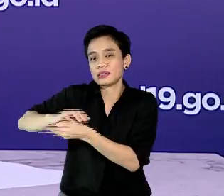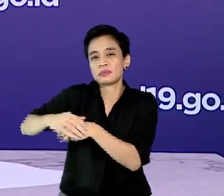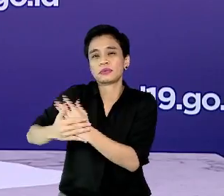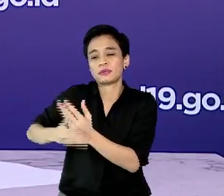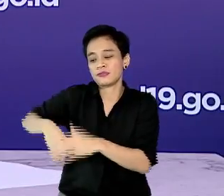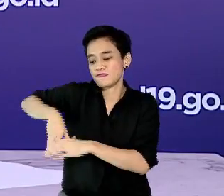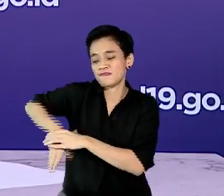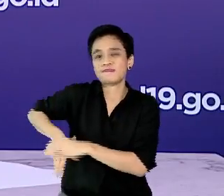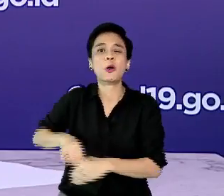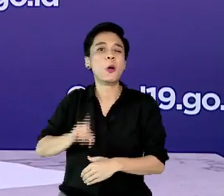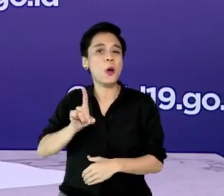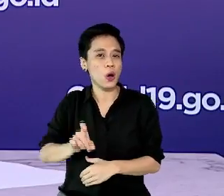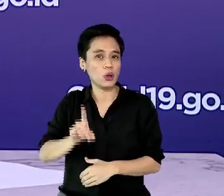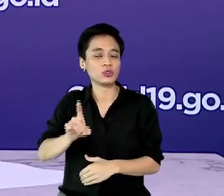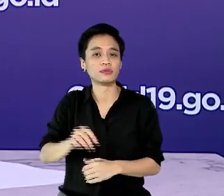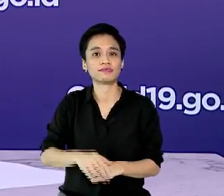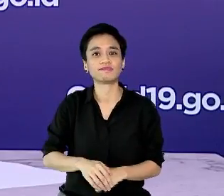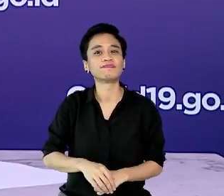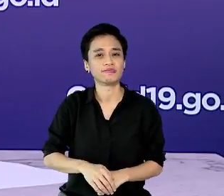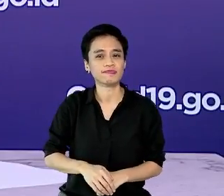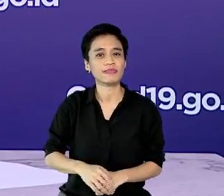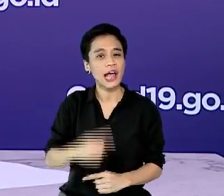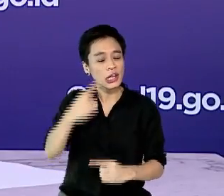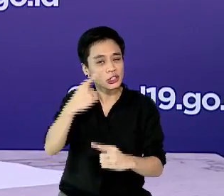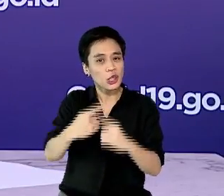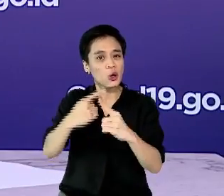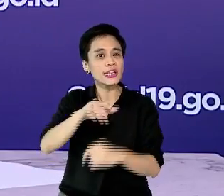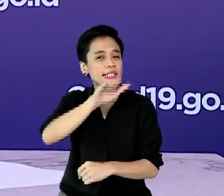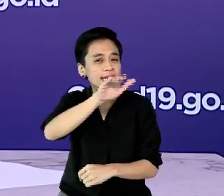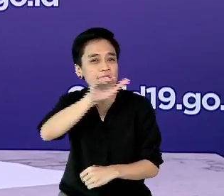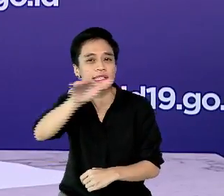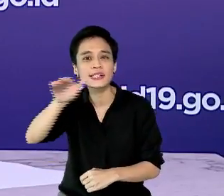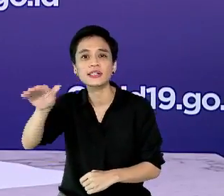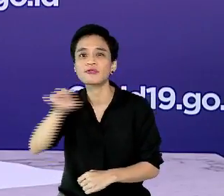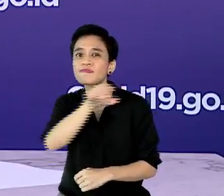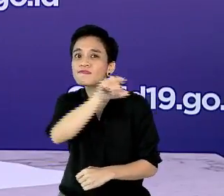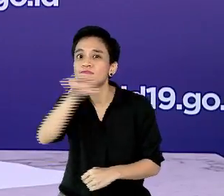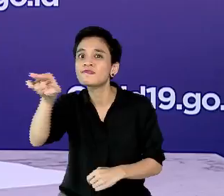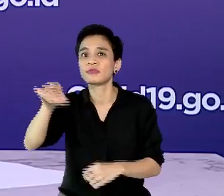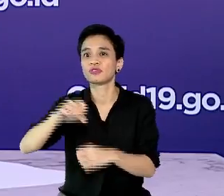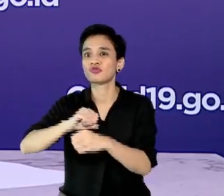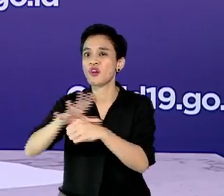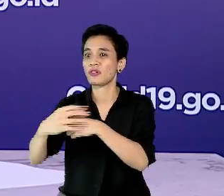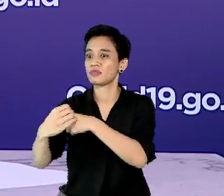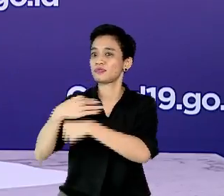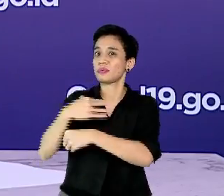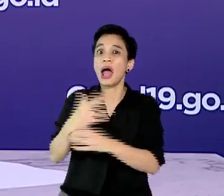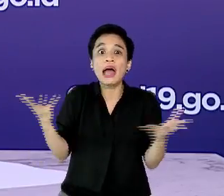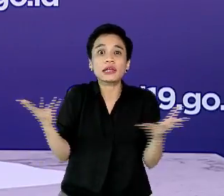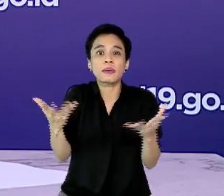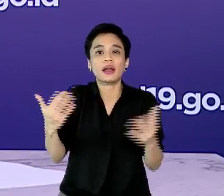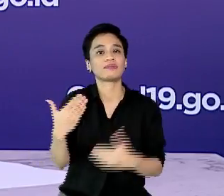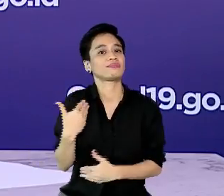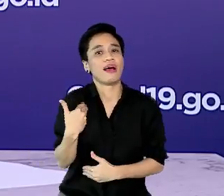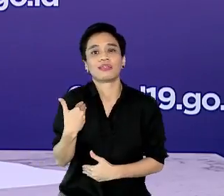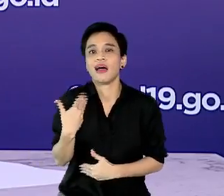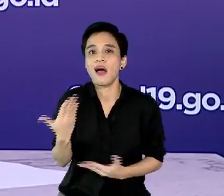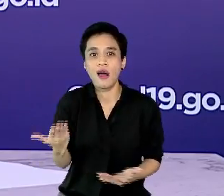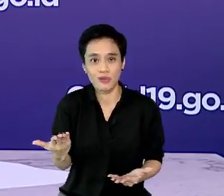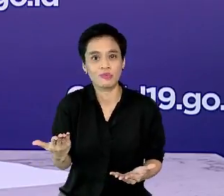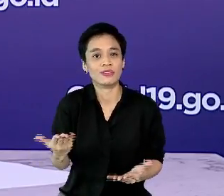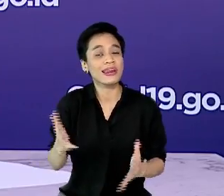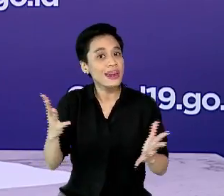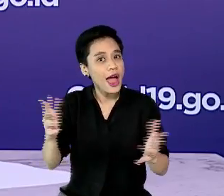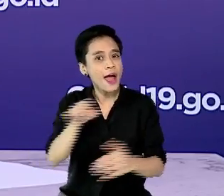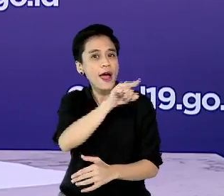pergi. Sekali lagi, saya ingatkan, kita tidak pernah tahu di mana kita akan berpotensi tertular COVID-19.